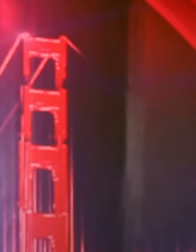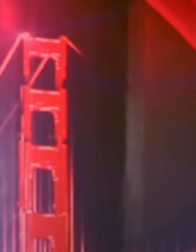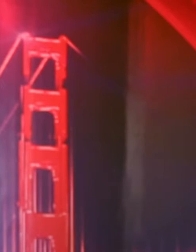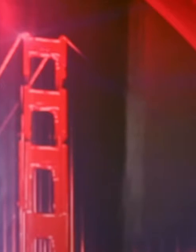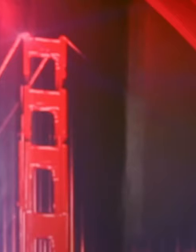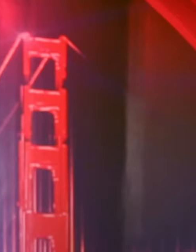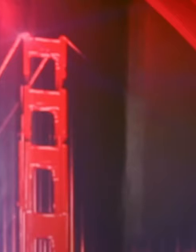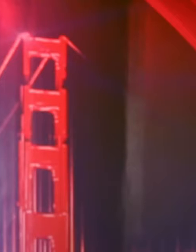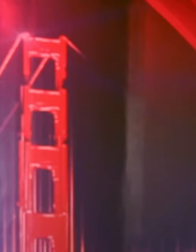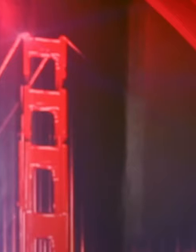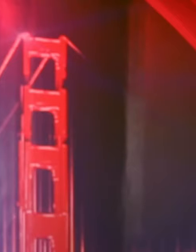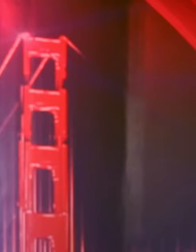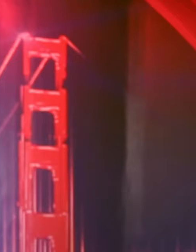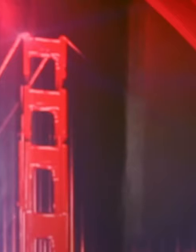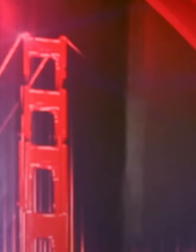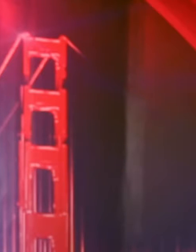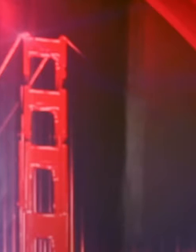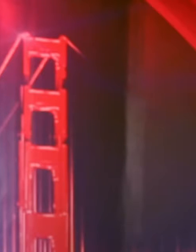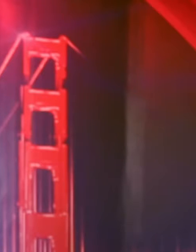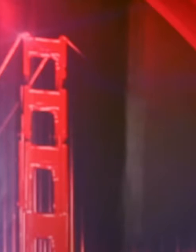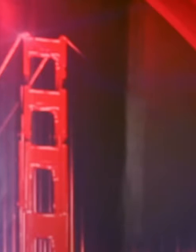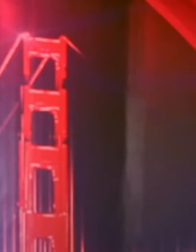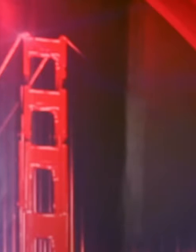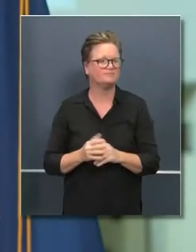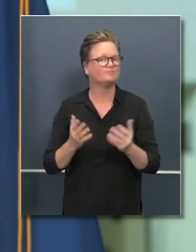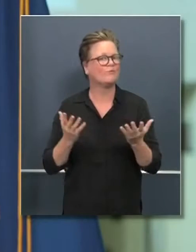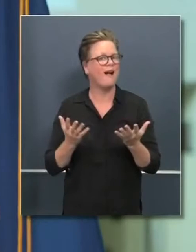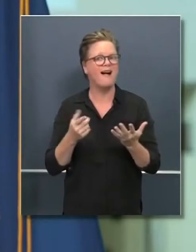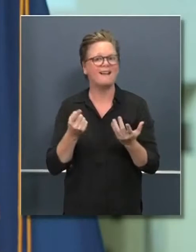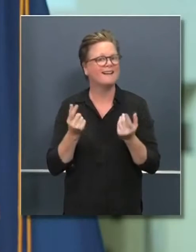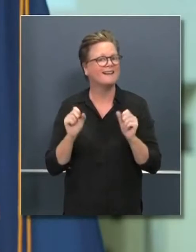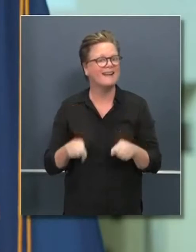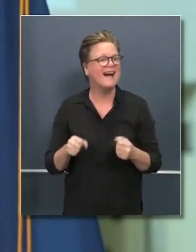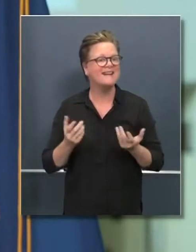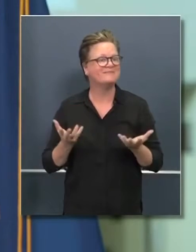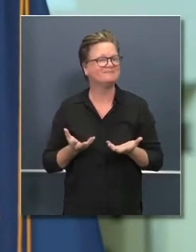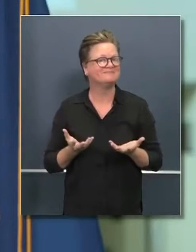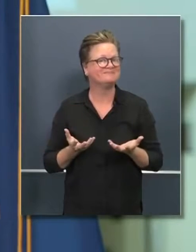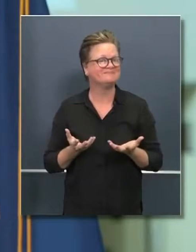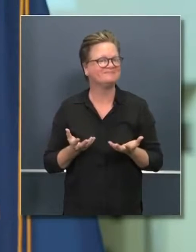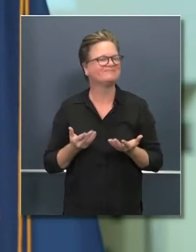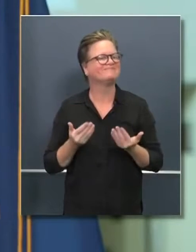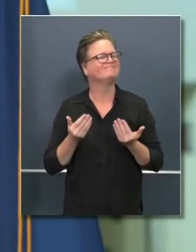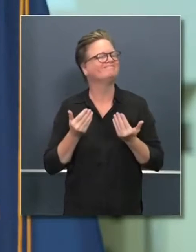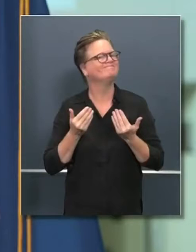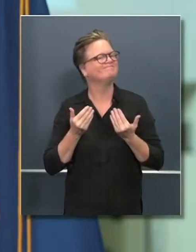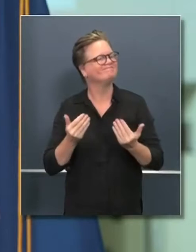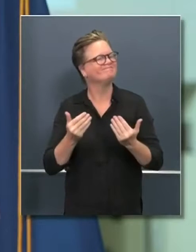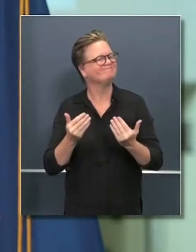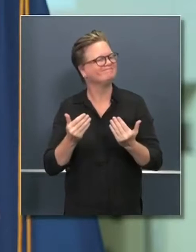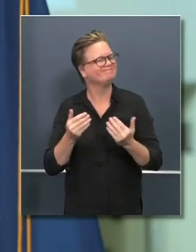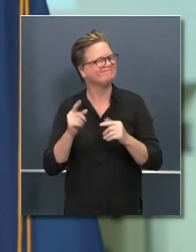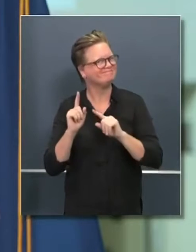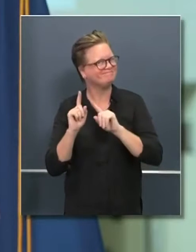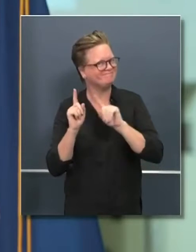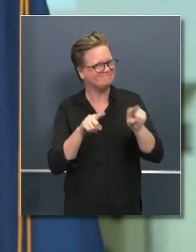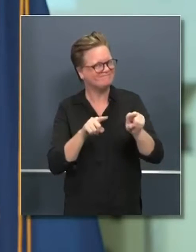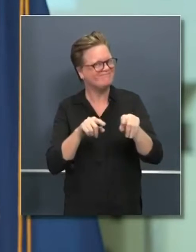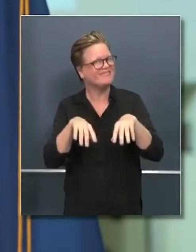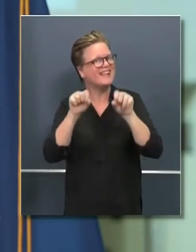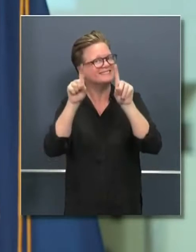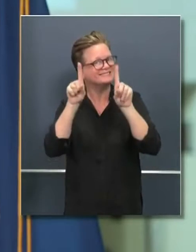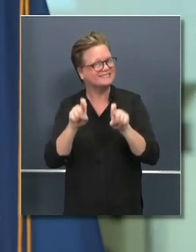ngày hôm qua thứ năm là ngày 18 tháng 6, thống đốc của tiểu bang Cali Gavin Newsom loan báo enough is